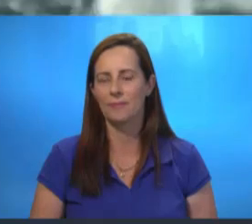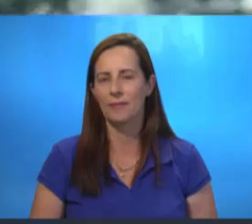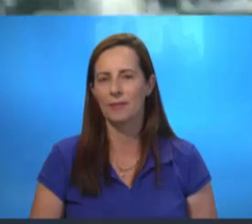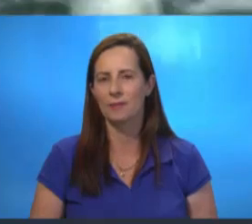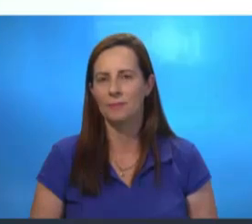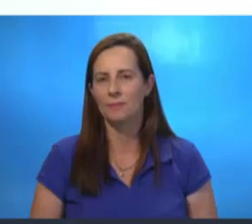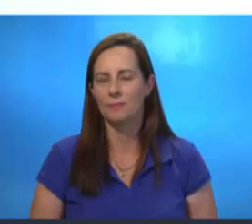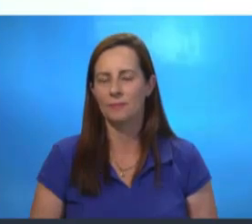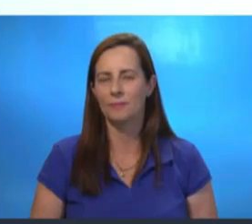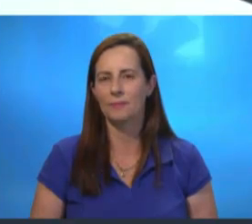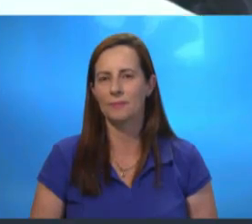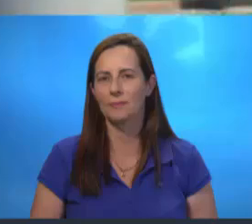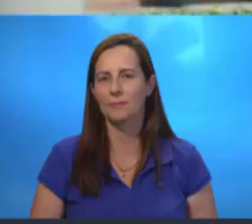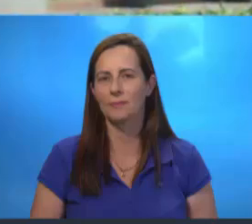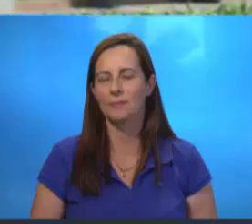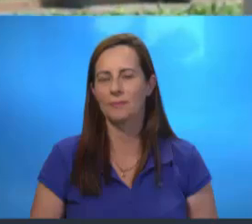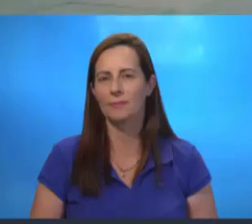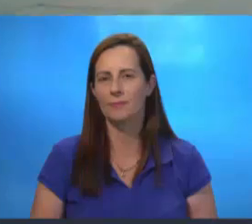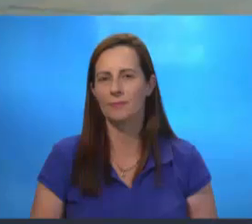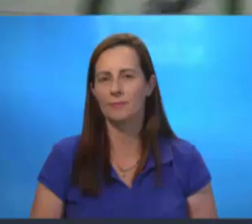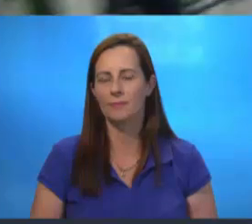глазах нет огня.